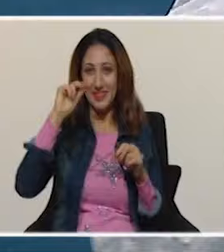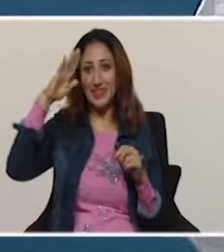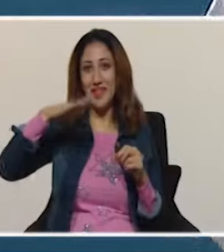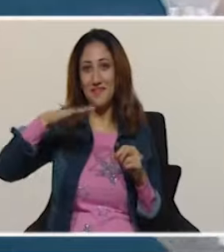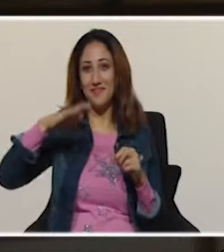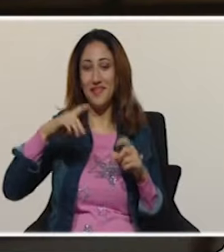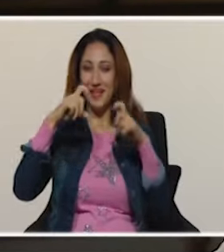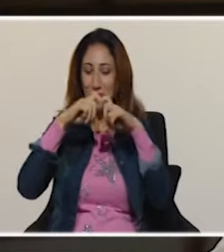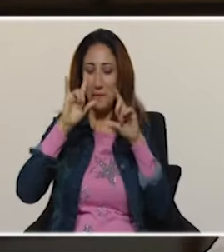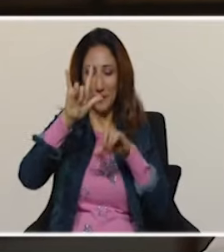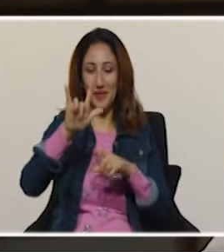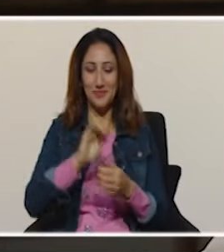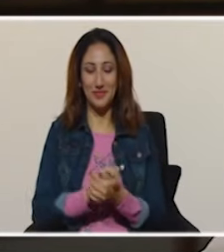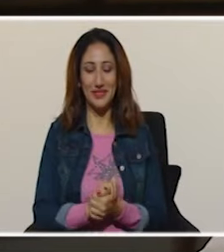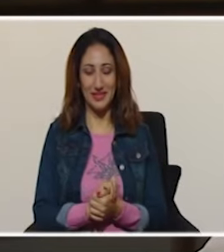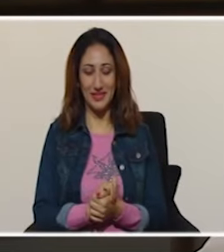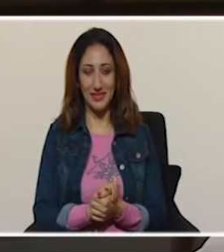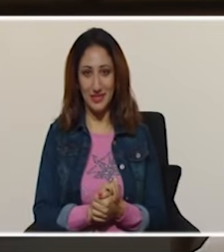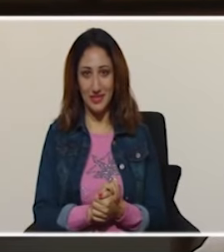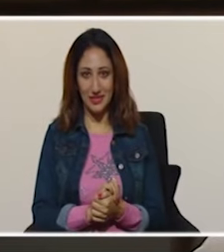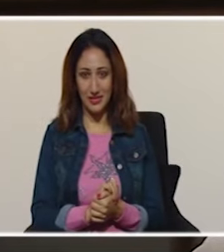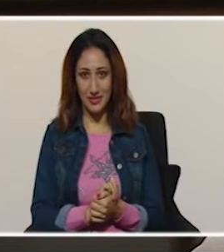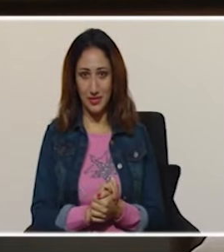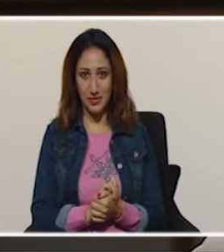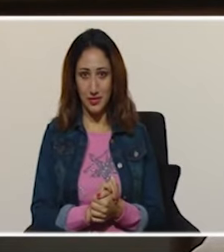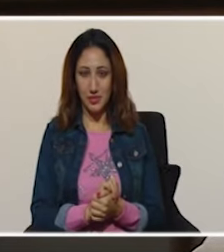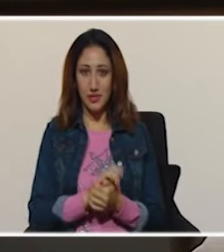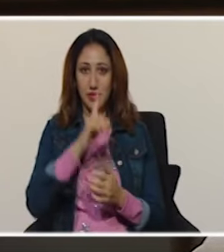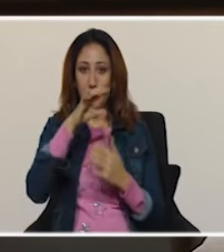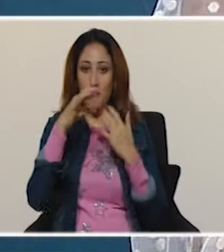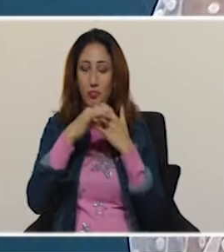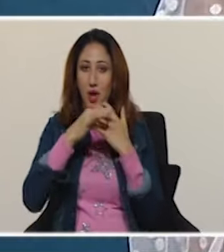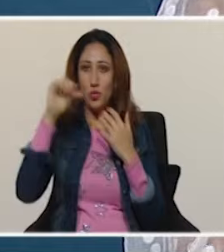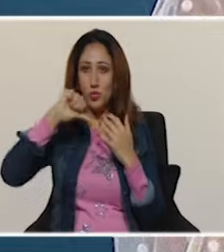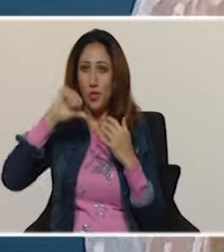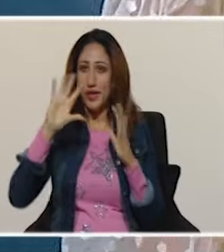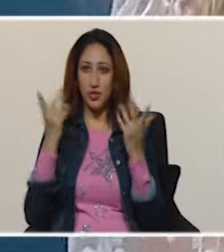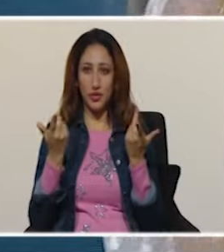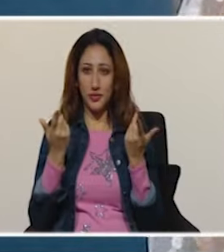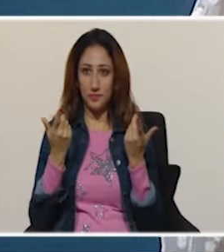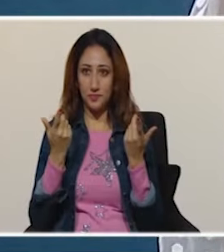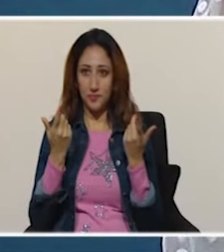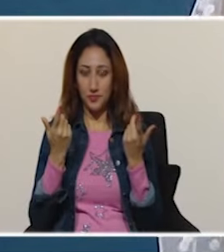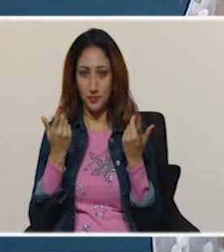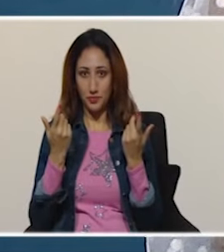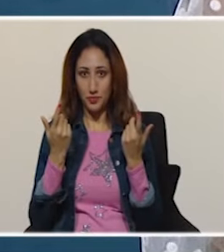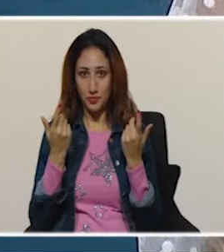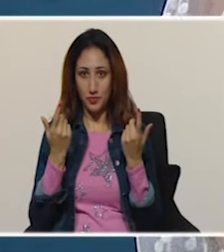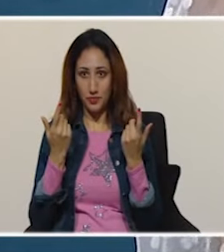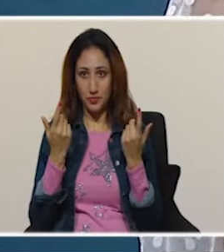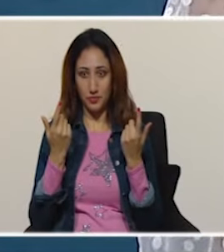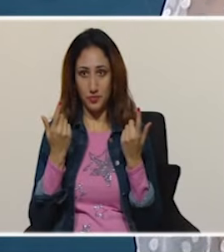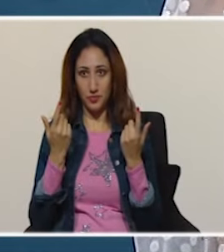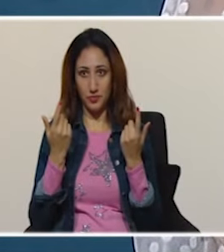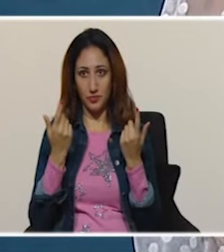يو. طب قولي لي اوحش حاجه في الجواز ايه؟ ما فيش، انا ما بلاقي شيء.